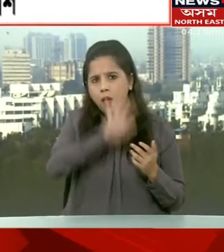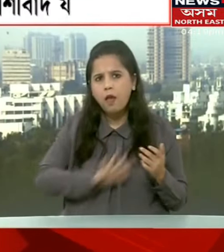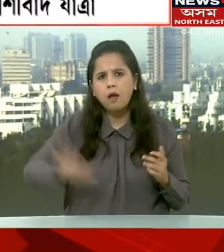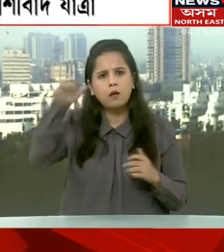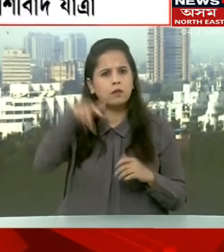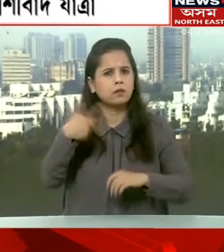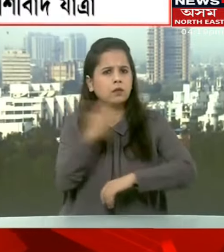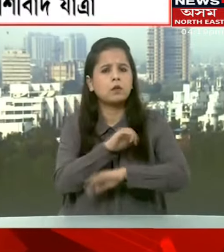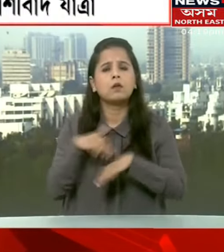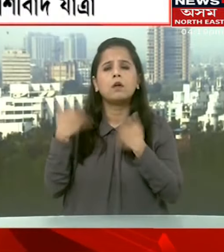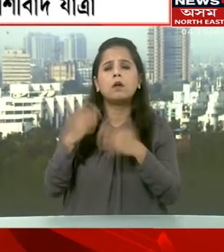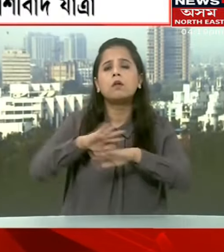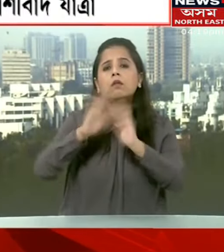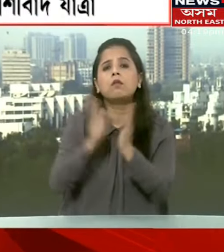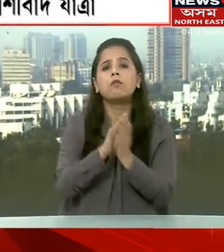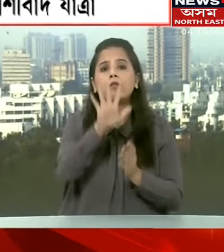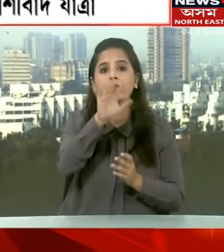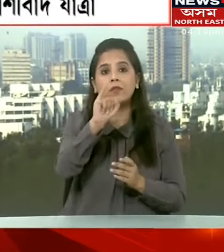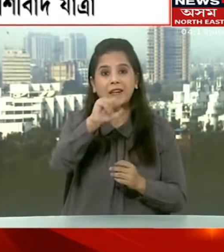तहत देश में अब तक